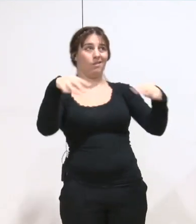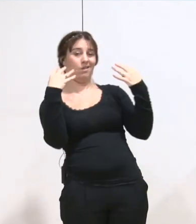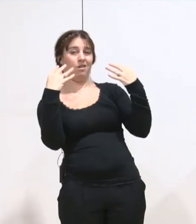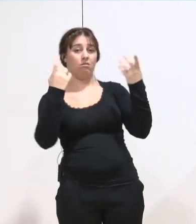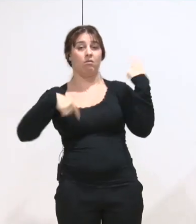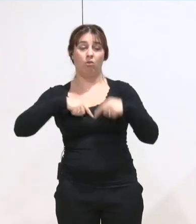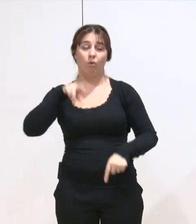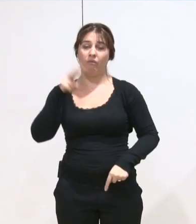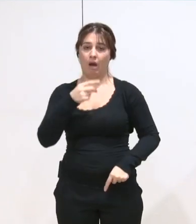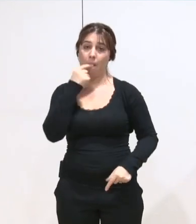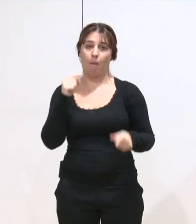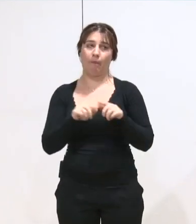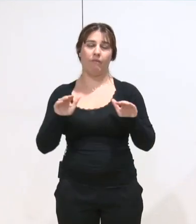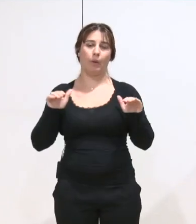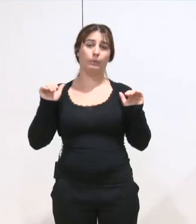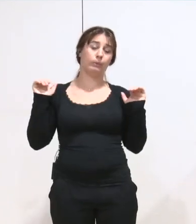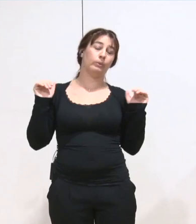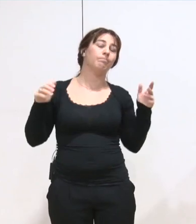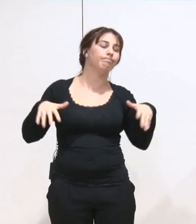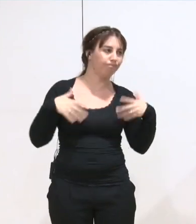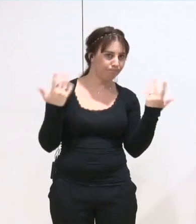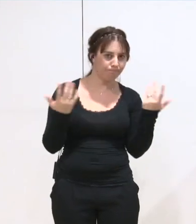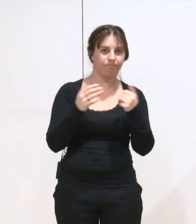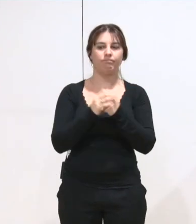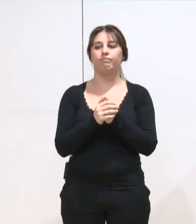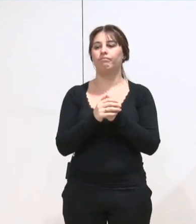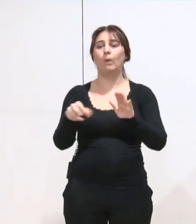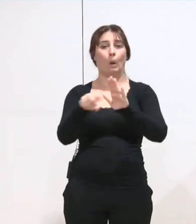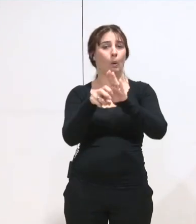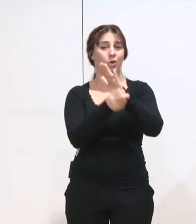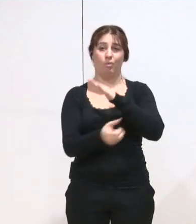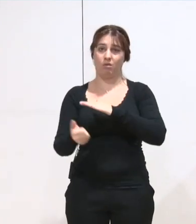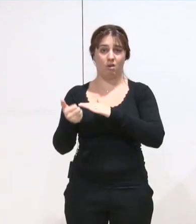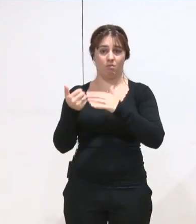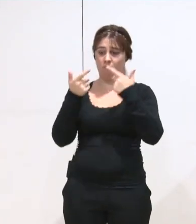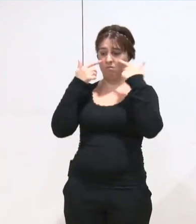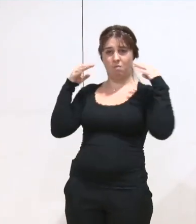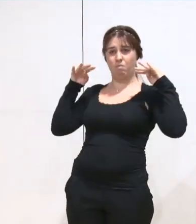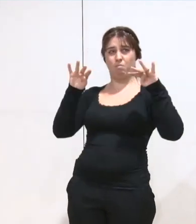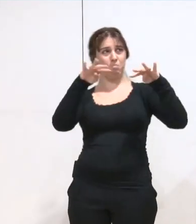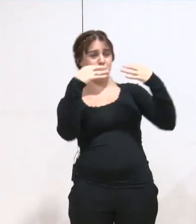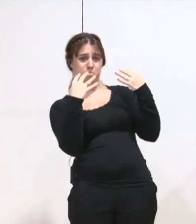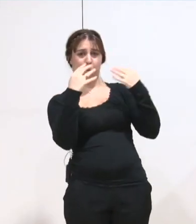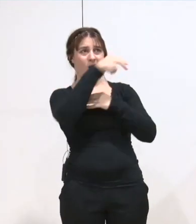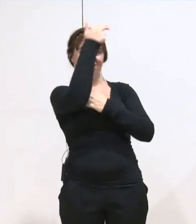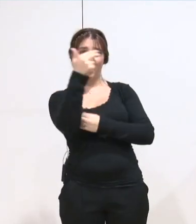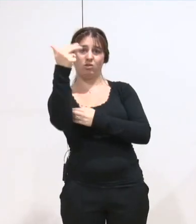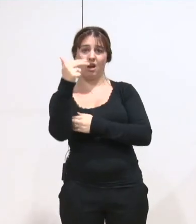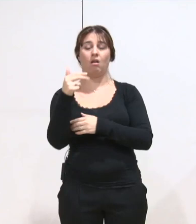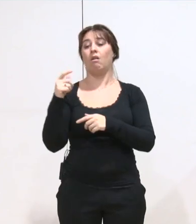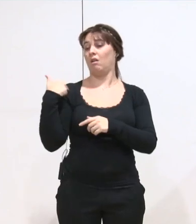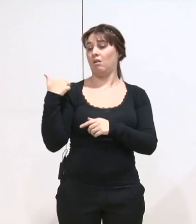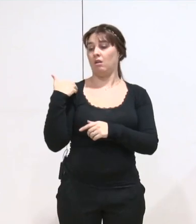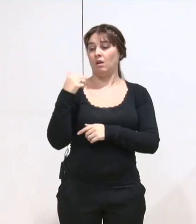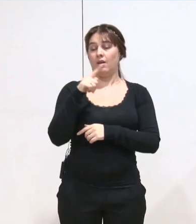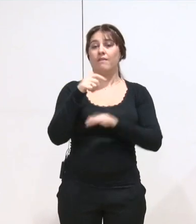nous passer. Enfin, alors que Grenoble se hisse sur le podium national de la délinquance et fort loin d'en sembler prendre conscience, vous déclarez dans la presse le 26